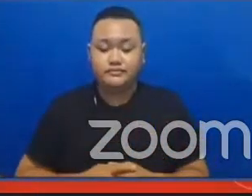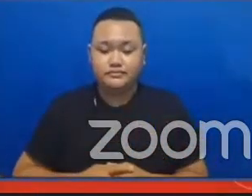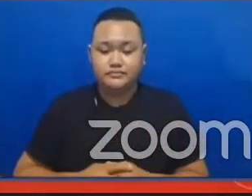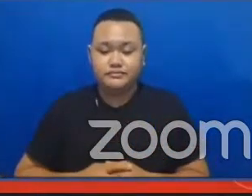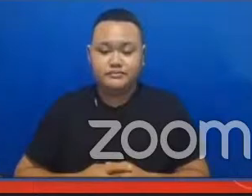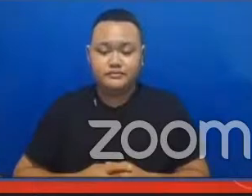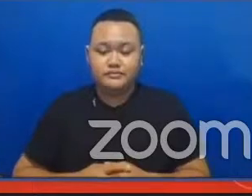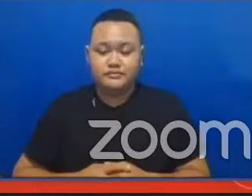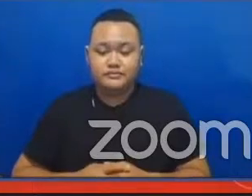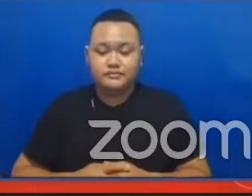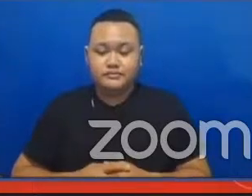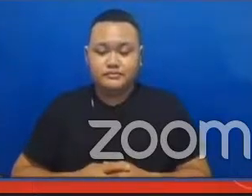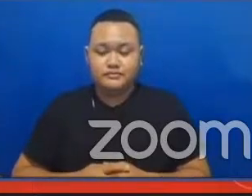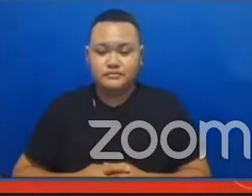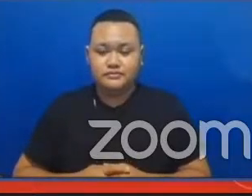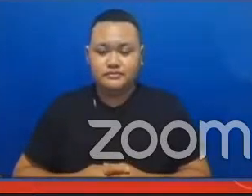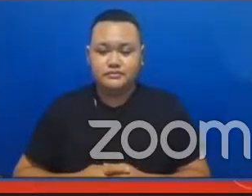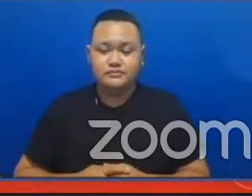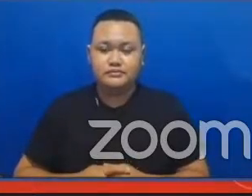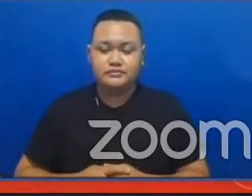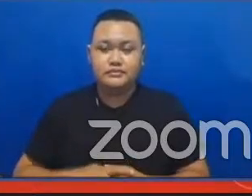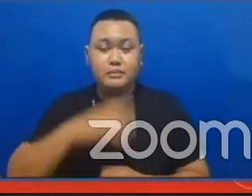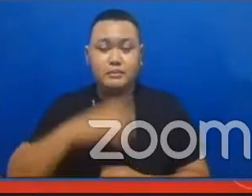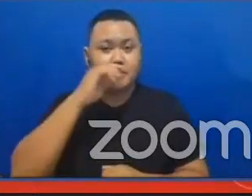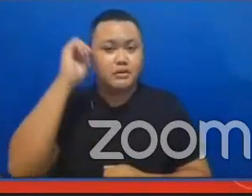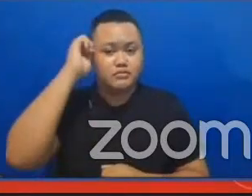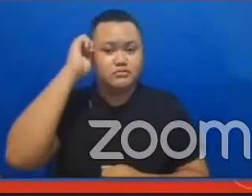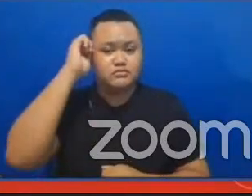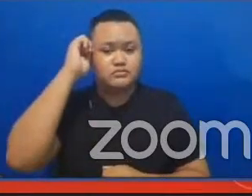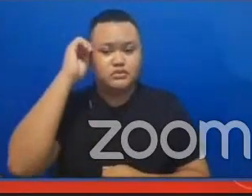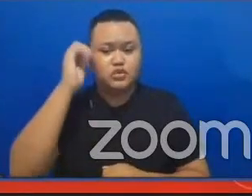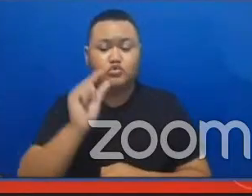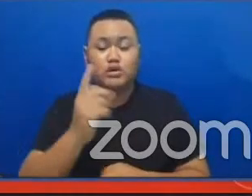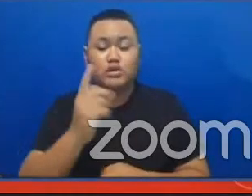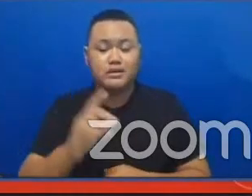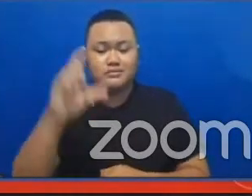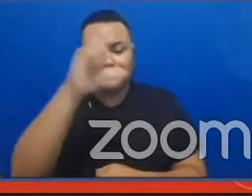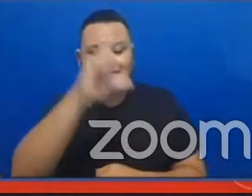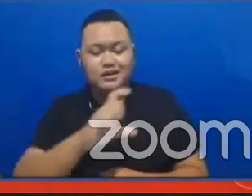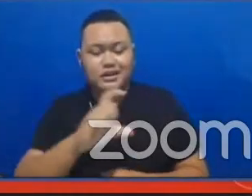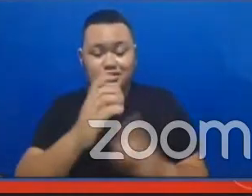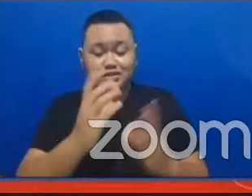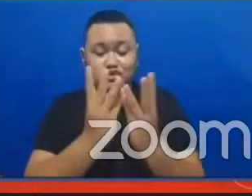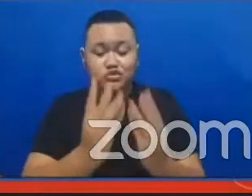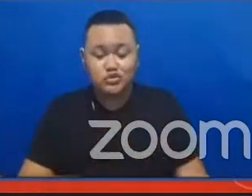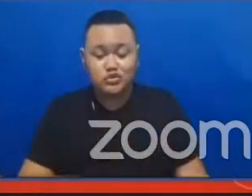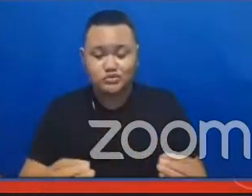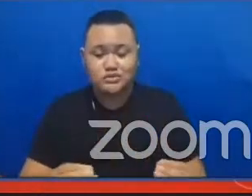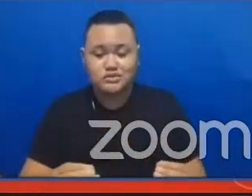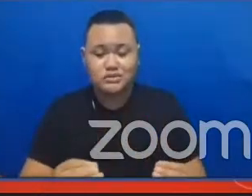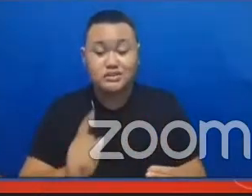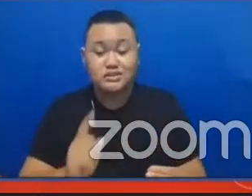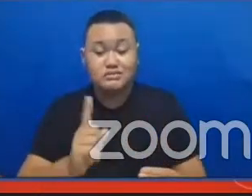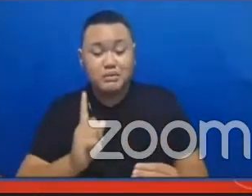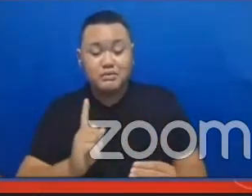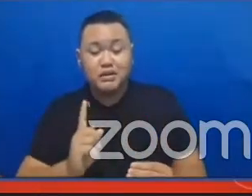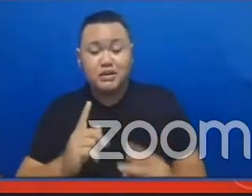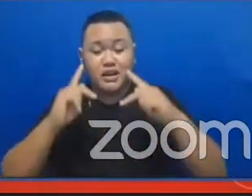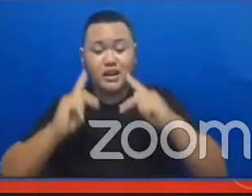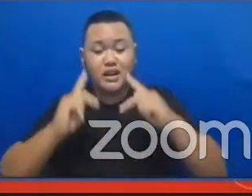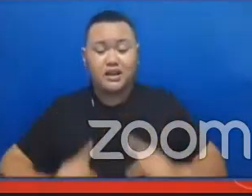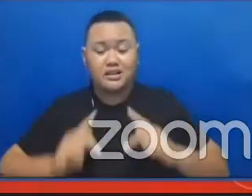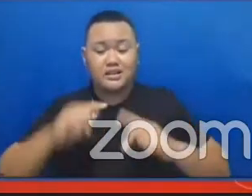Oleh karena itu Bapak Ibu, di dalam memecahkan masalah menggunakan metode ilmiah, karena karakteristik tadi